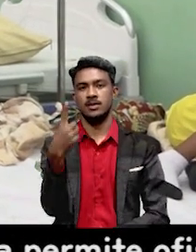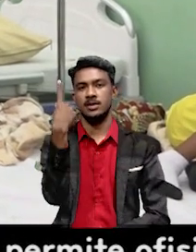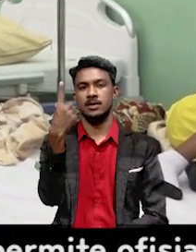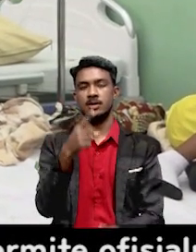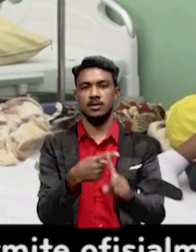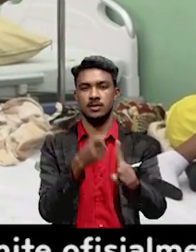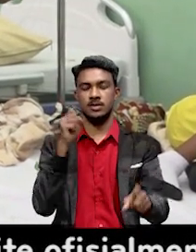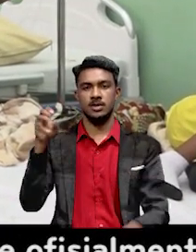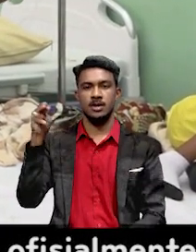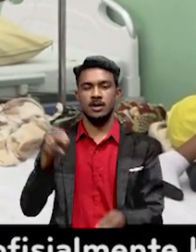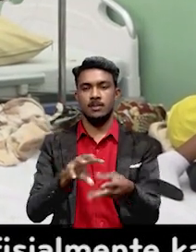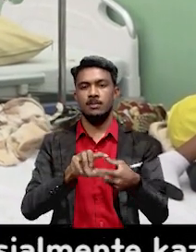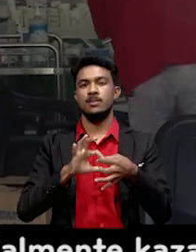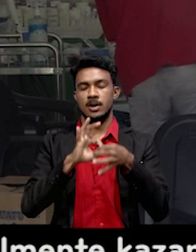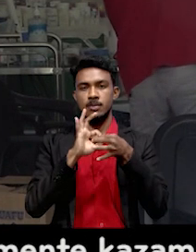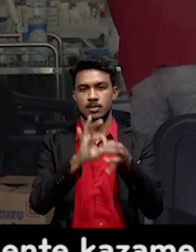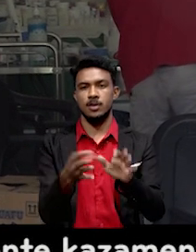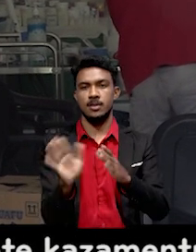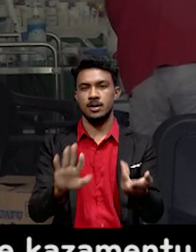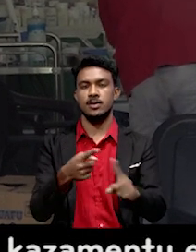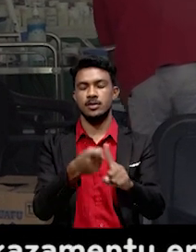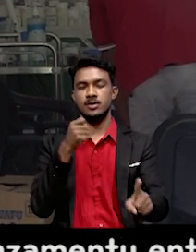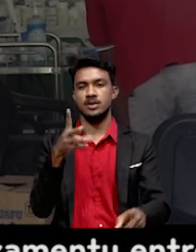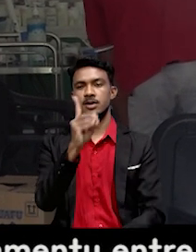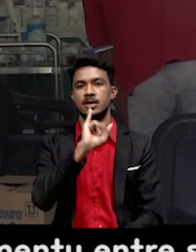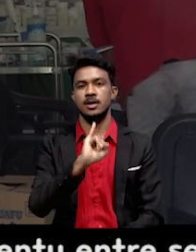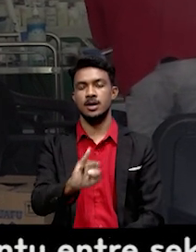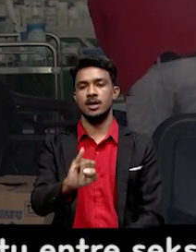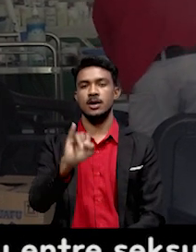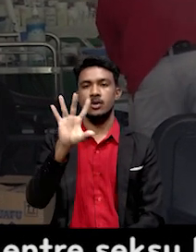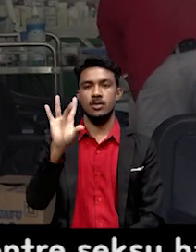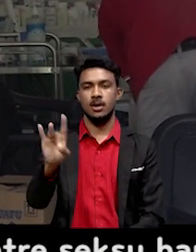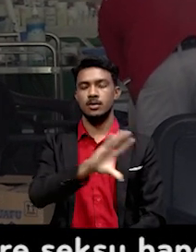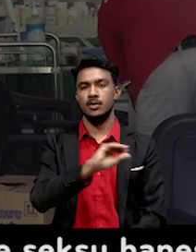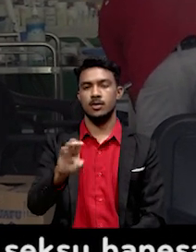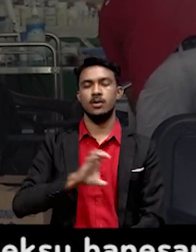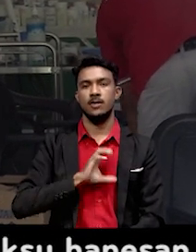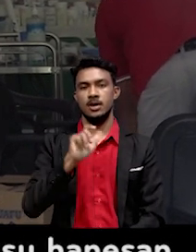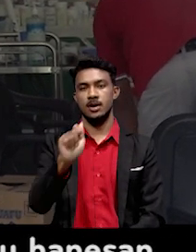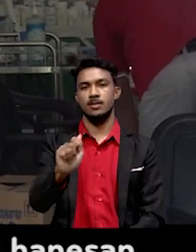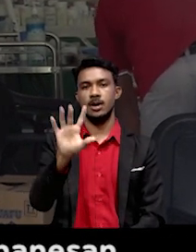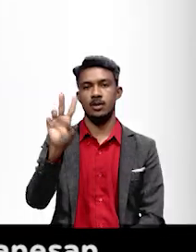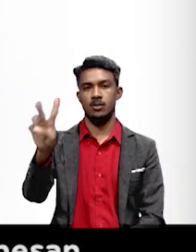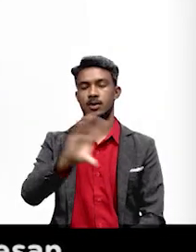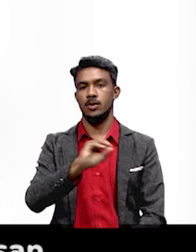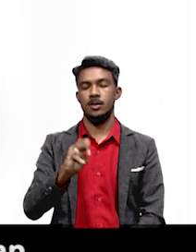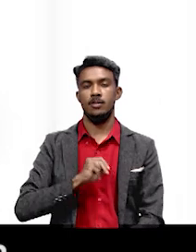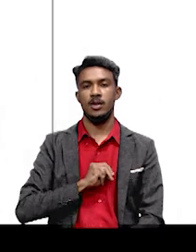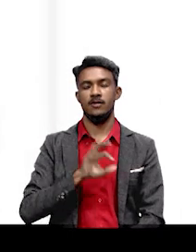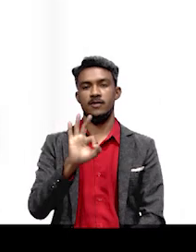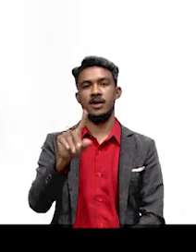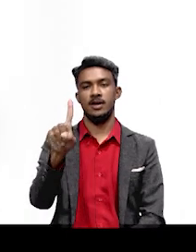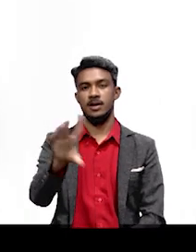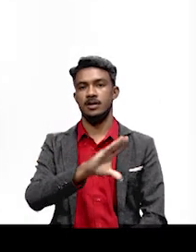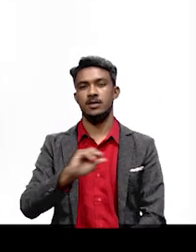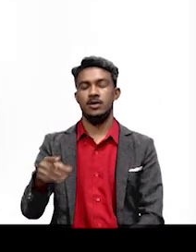numero matene, kompostu husi Díli nain walu, Kovalima nain rua, no manufahi nain ida. Husi grafiku